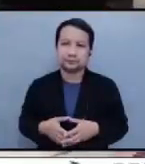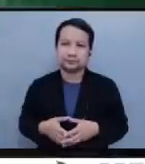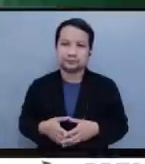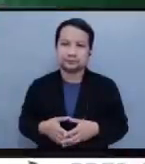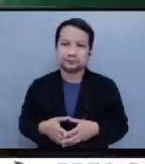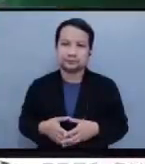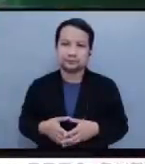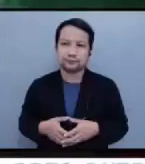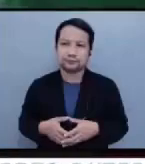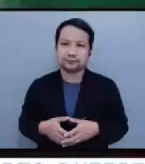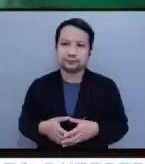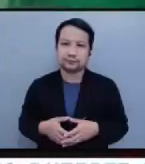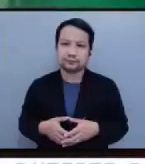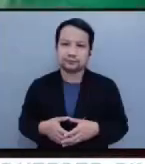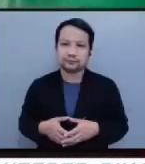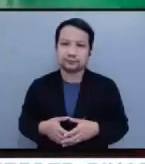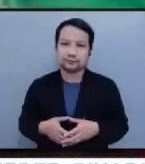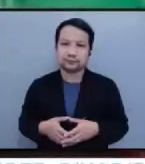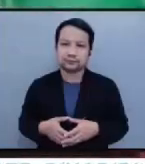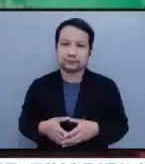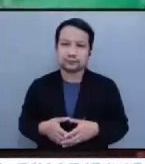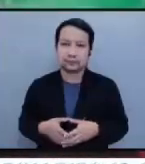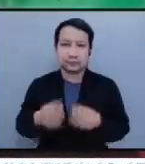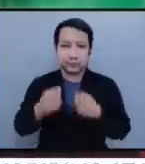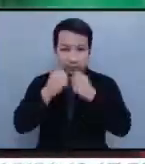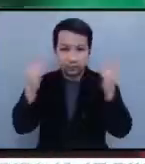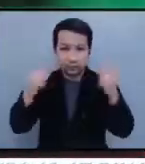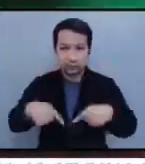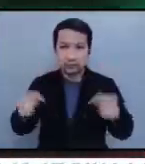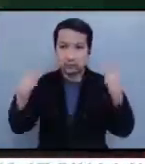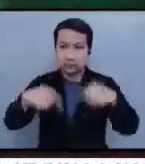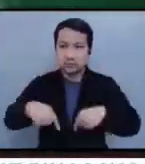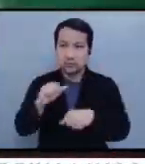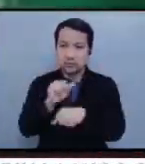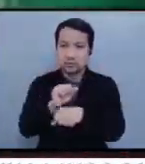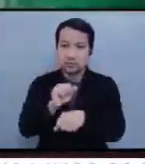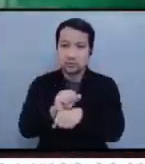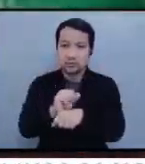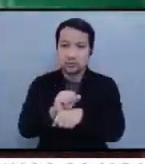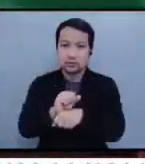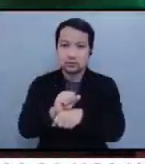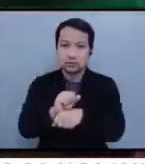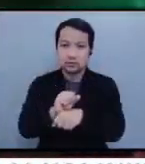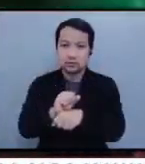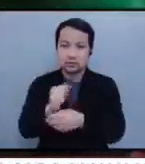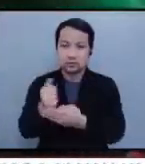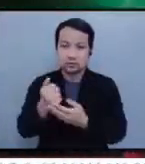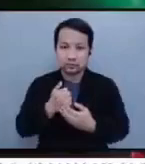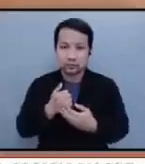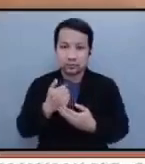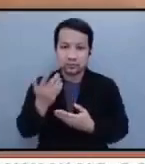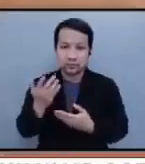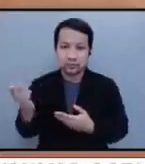Tapos nung nalaman ko pa, nung pumasok ako sa trabaho ko, nandiyan, nangihingi ng tulong sa mga kamag-anak.